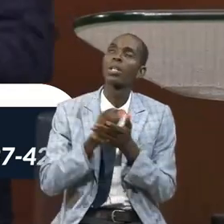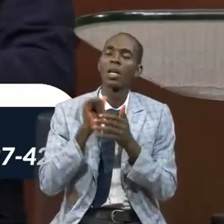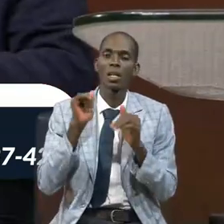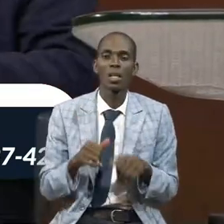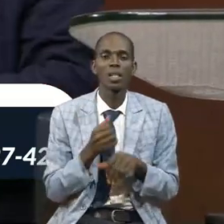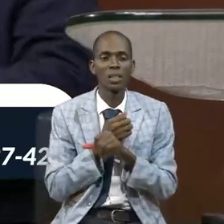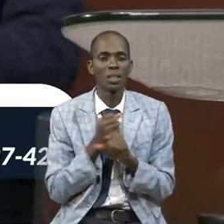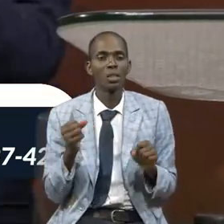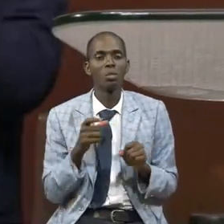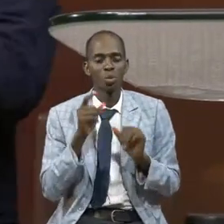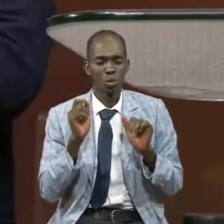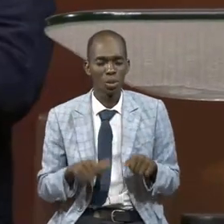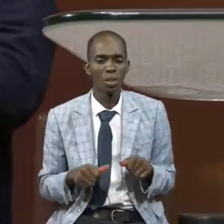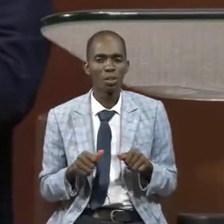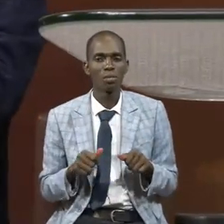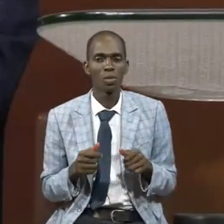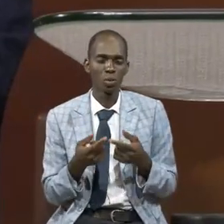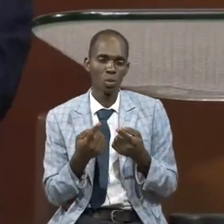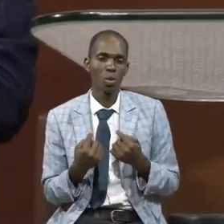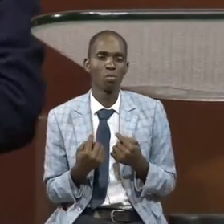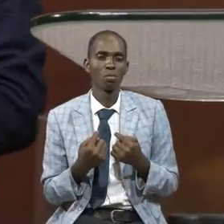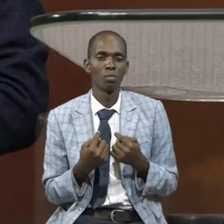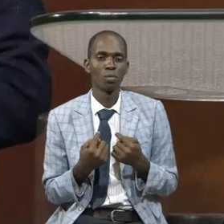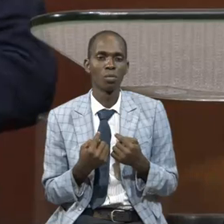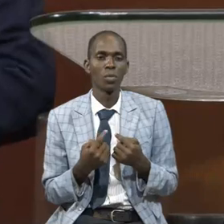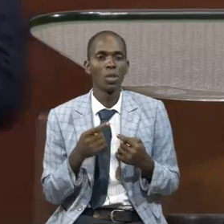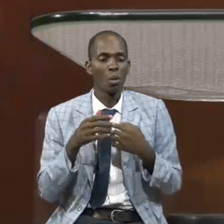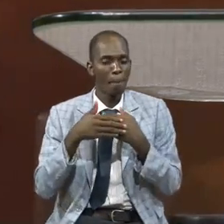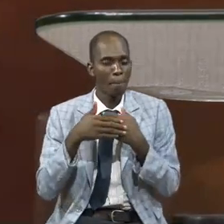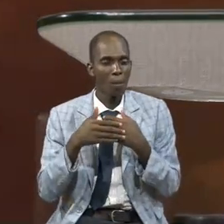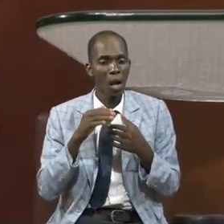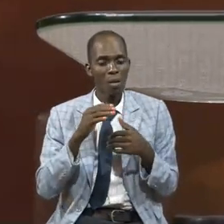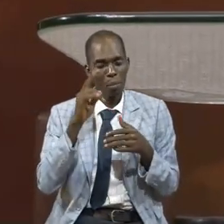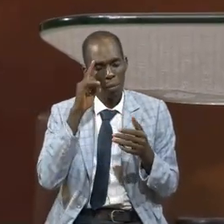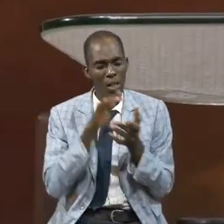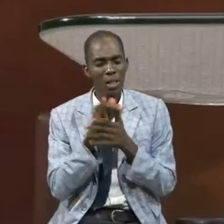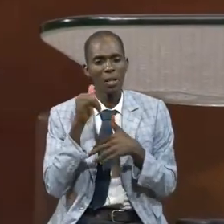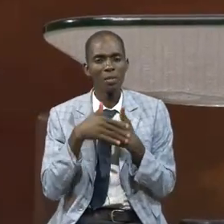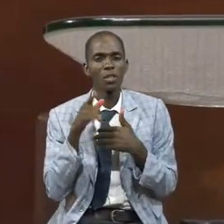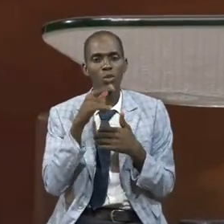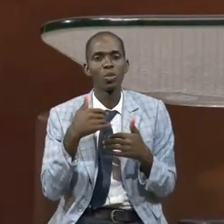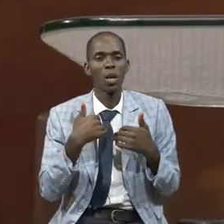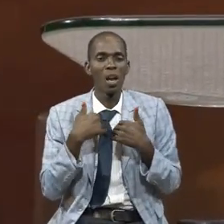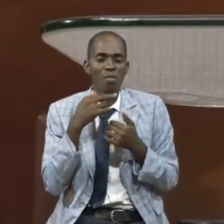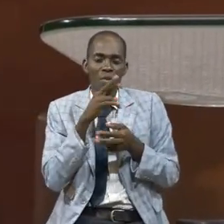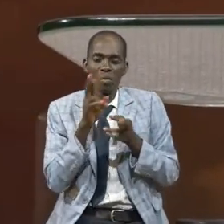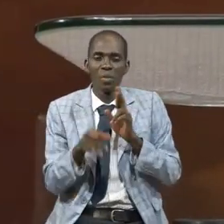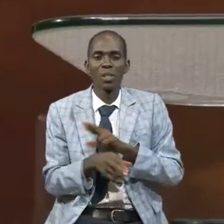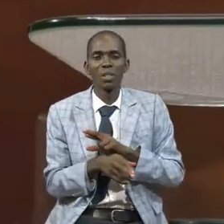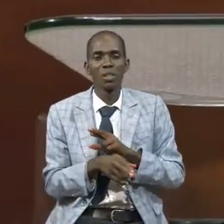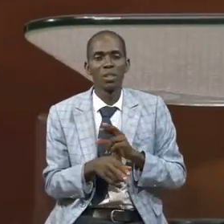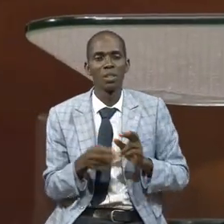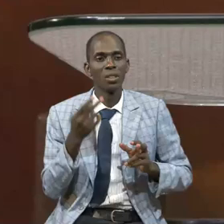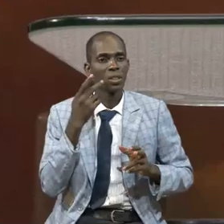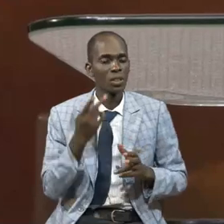à celui-là qui peut vous sauver, le Seigneur Jésus. Alors, et vous l'invoquez,